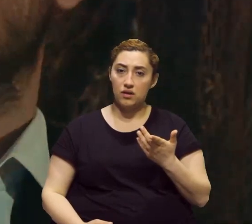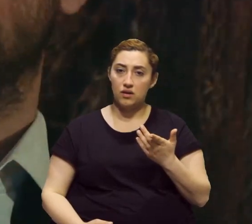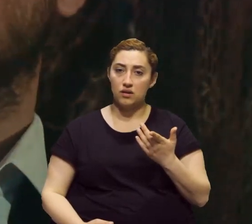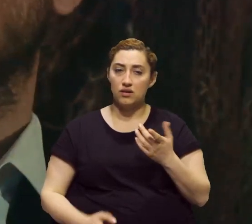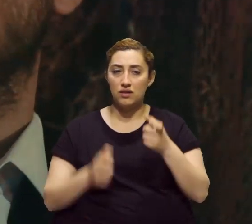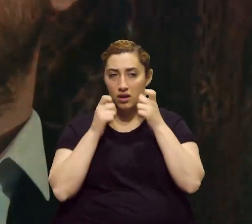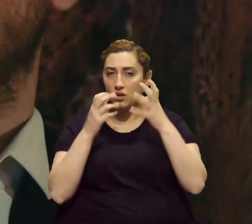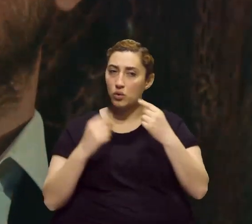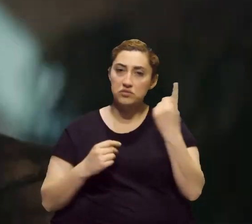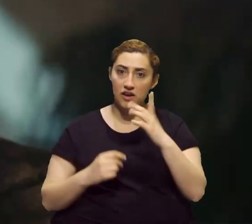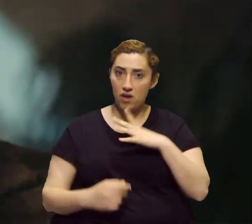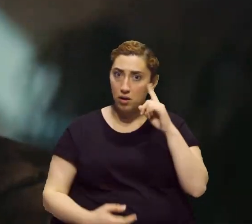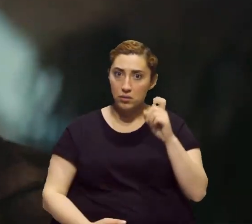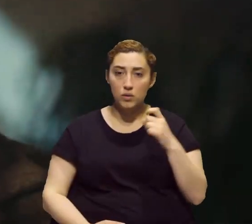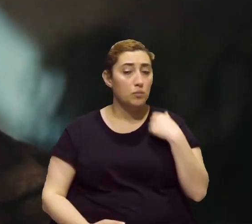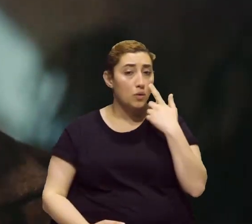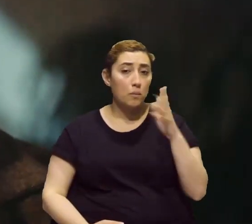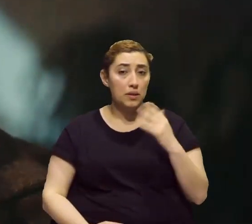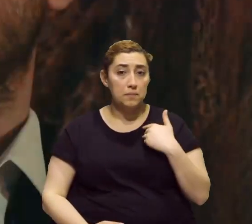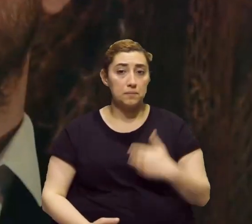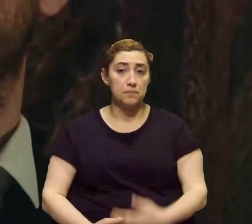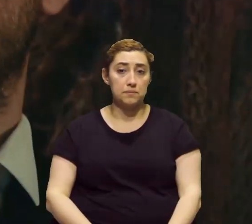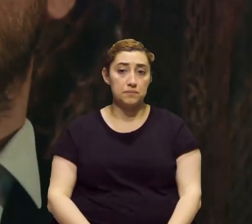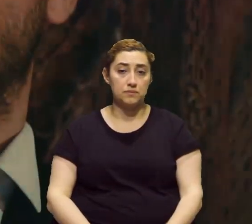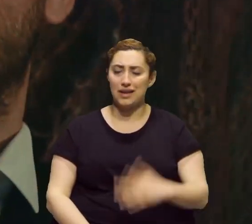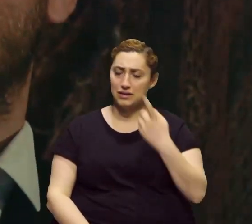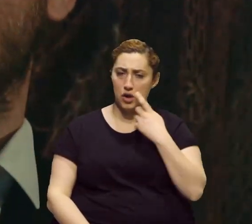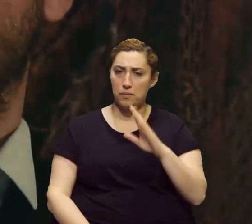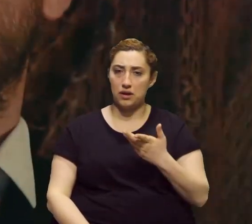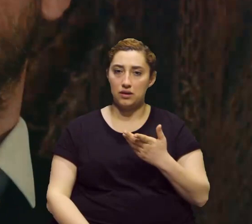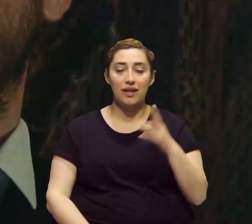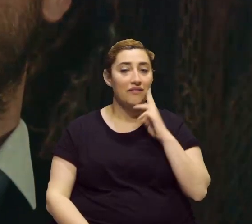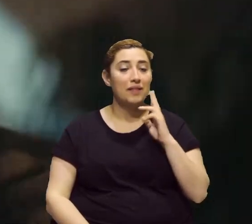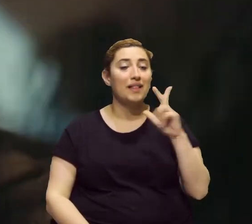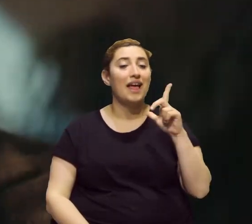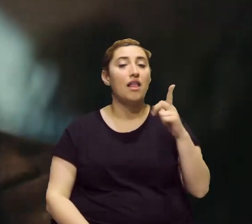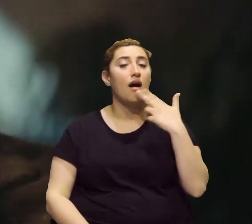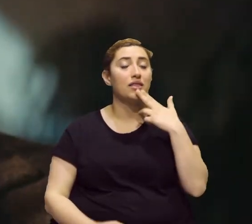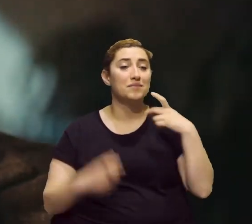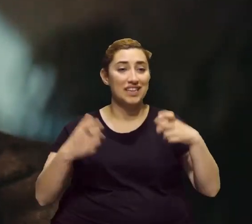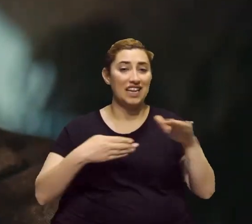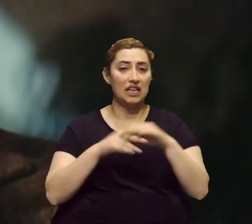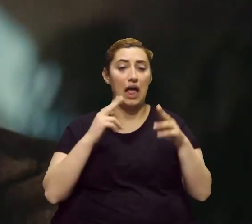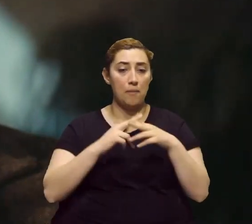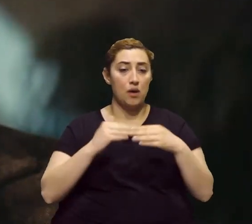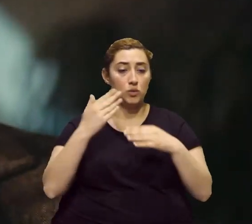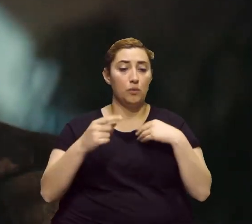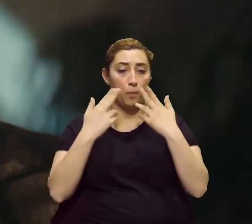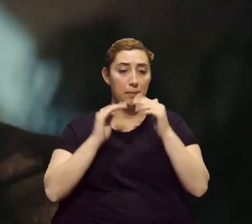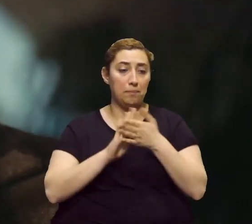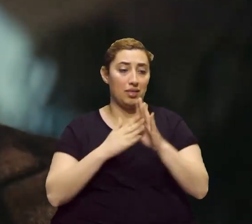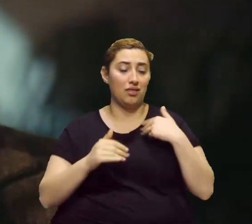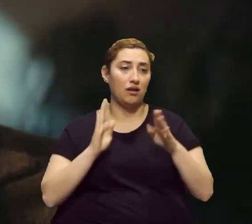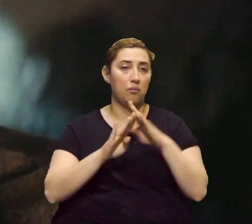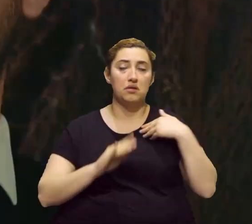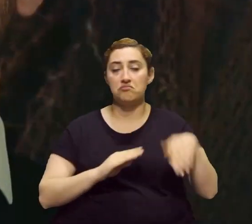gözüne çarpan bir şey oldu mu? Görmedim. Nasıl gördün? Efendim Leyla Hanım saraya girdikten hemen sonra nöbetim bitti. Ben de